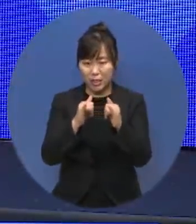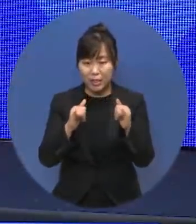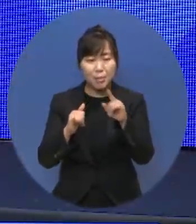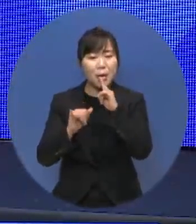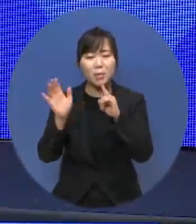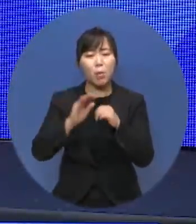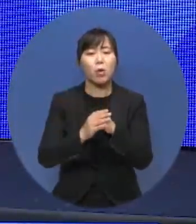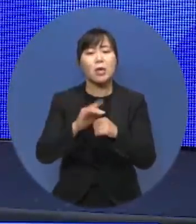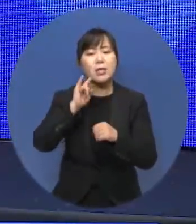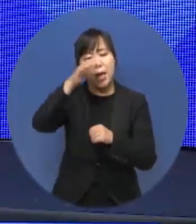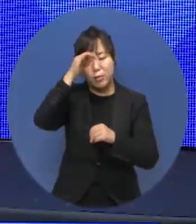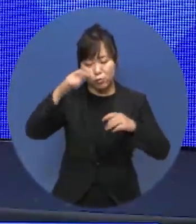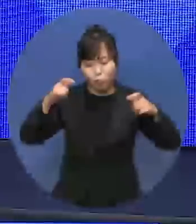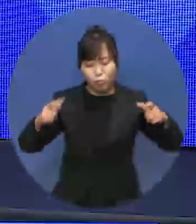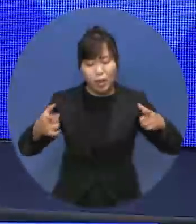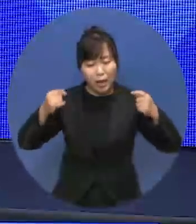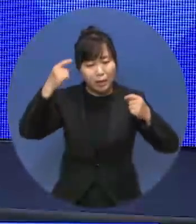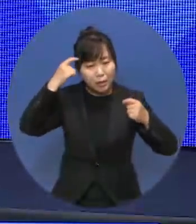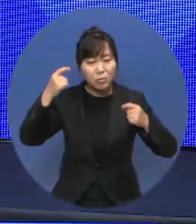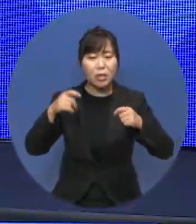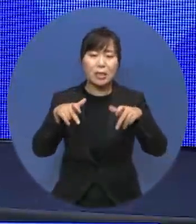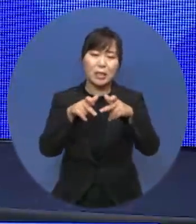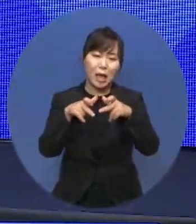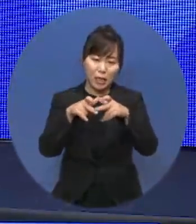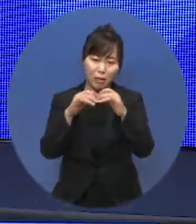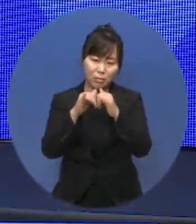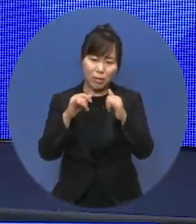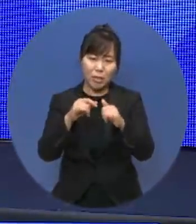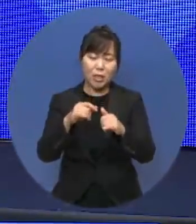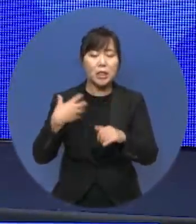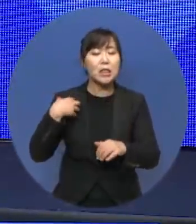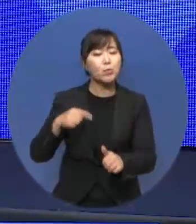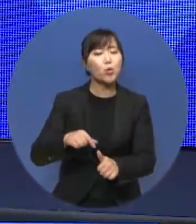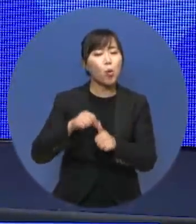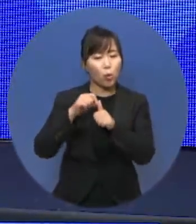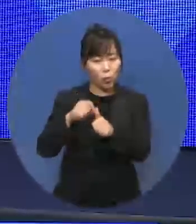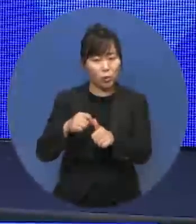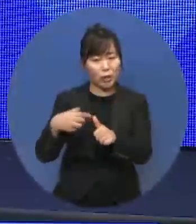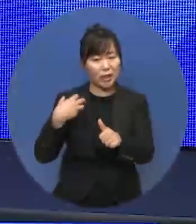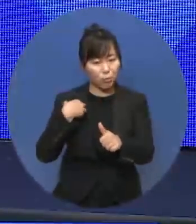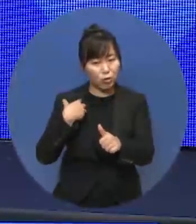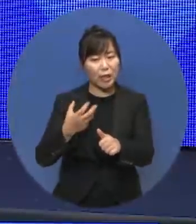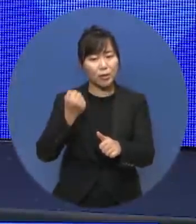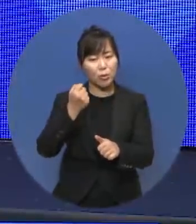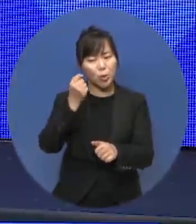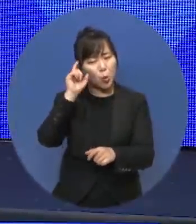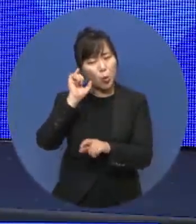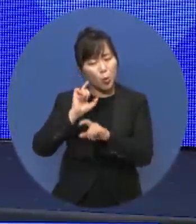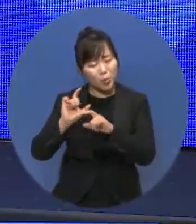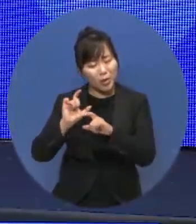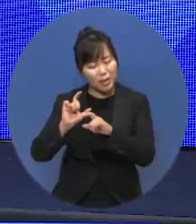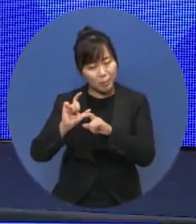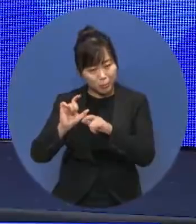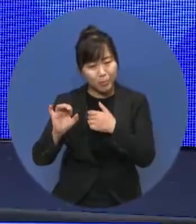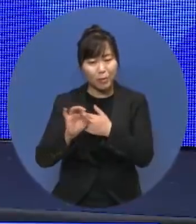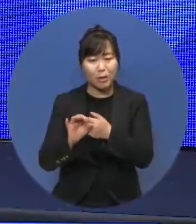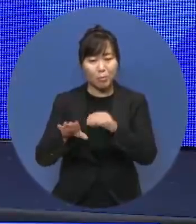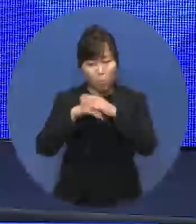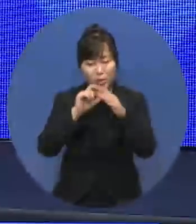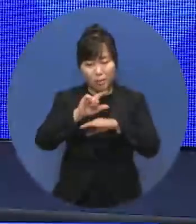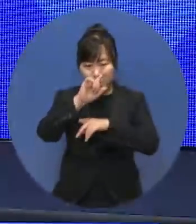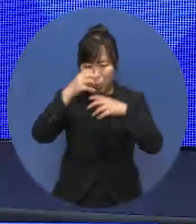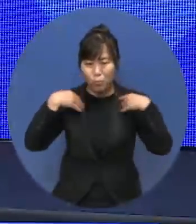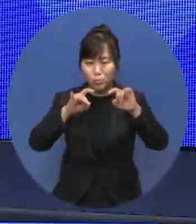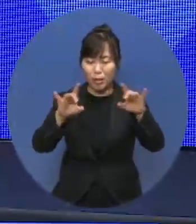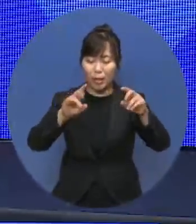그냥 예술 분야로 생각하시고 장애인분들을 의무 고용하는 것들에 대해서 조금만 고민해 봐 주시면 굳이 다